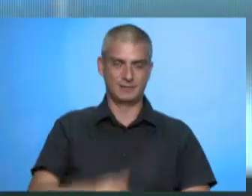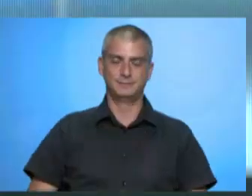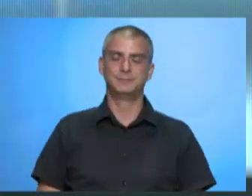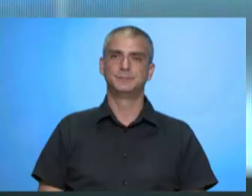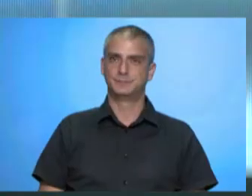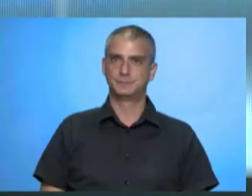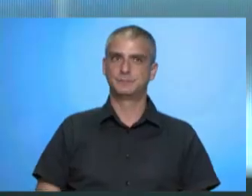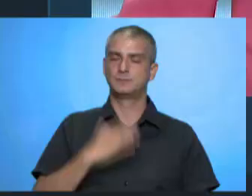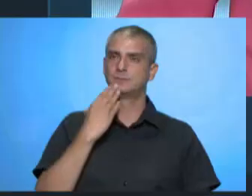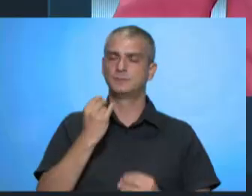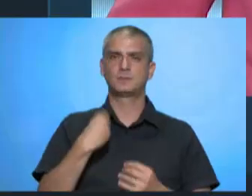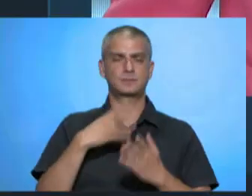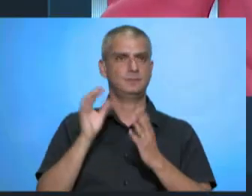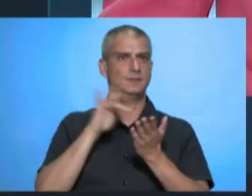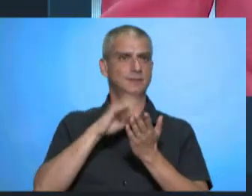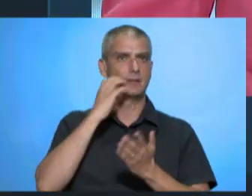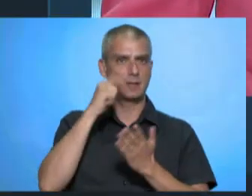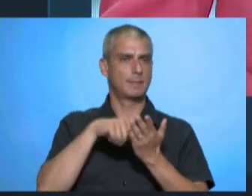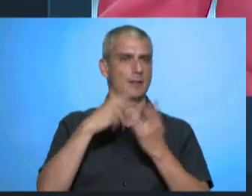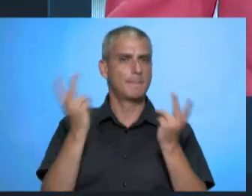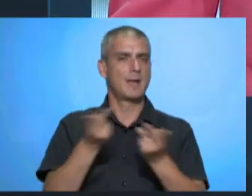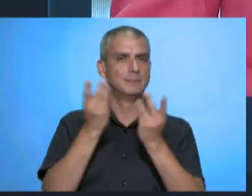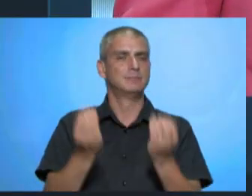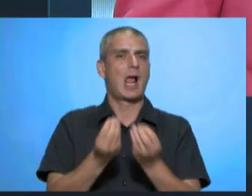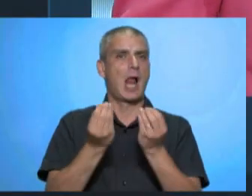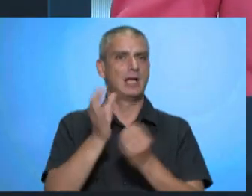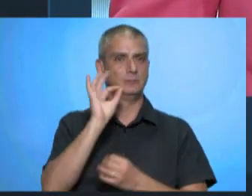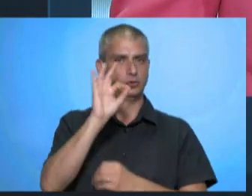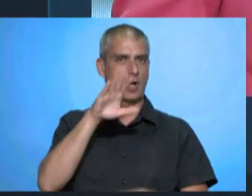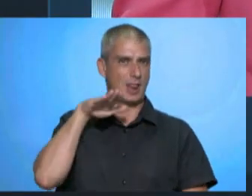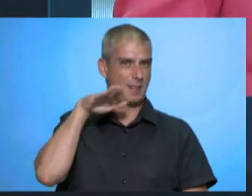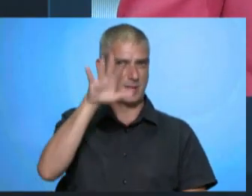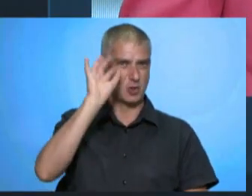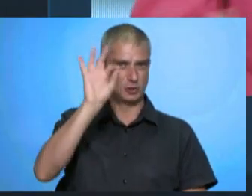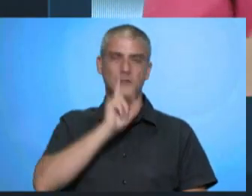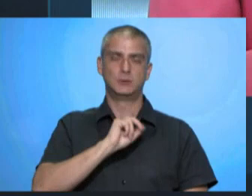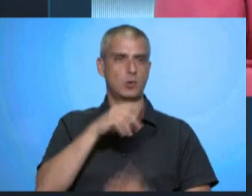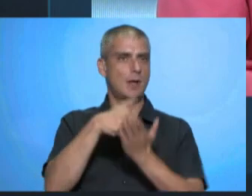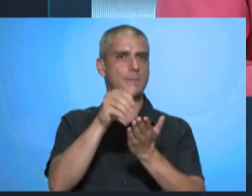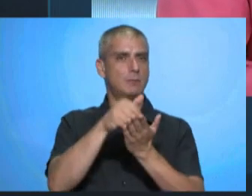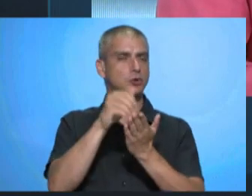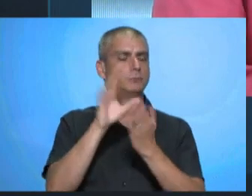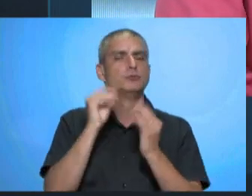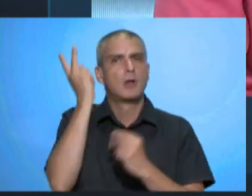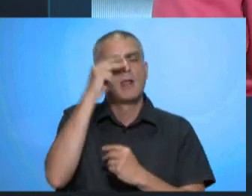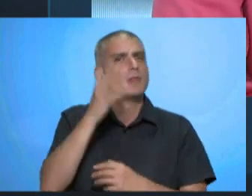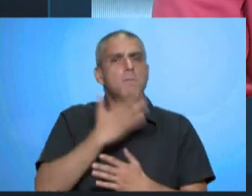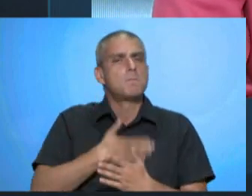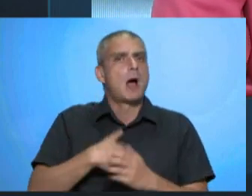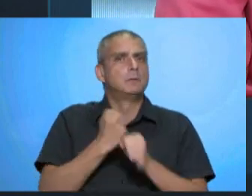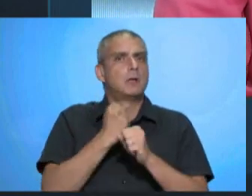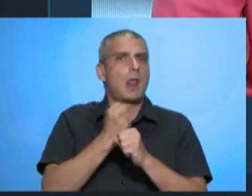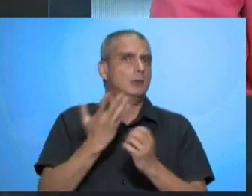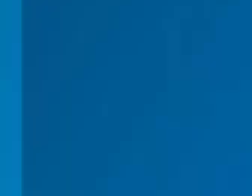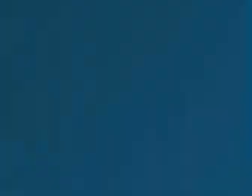רובי אמרשלג, אנחנו עכשיו איתך בכנרת, כי החיפושים אחר חלקי כלי הטייס נמשכים כדי להבין מה הוא רצה לעשות כאן ומה